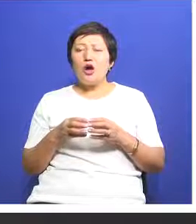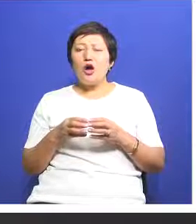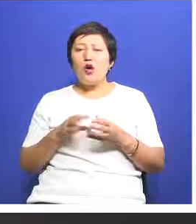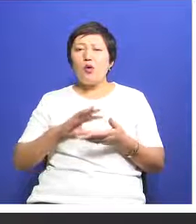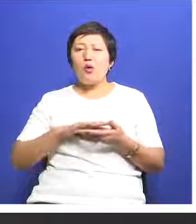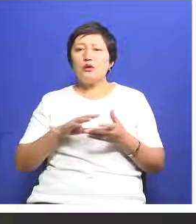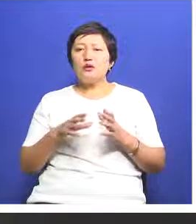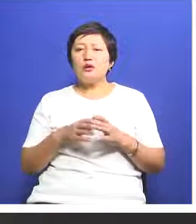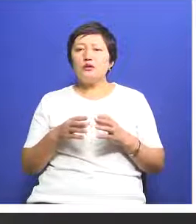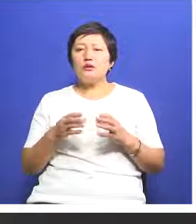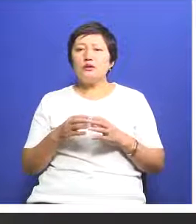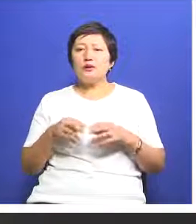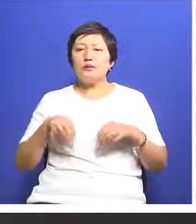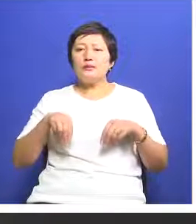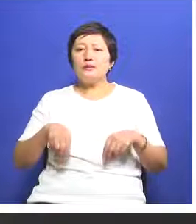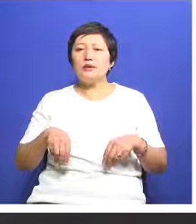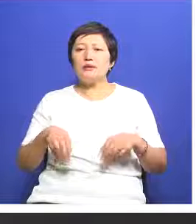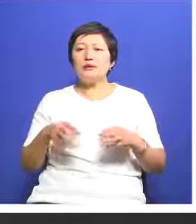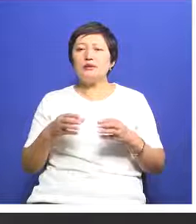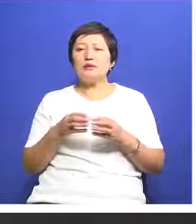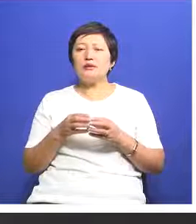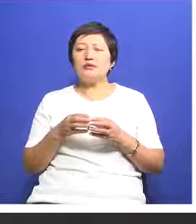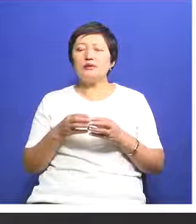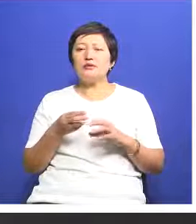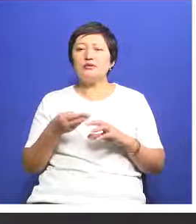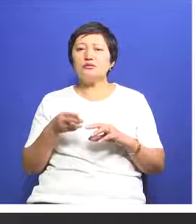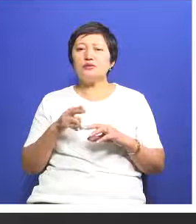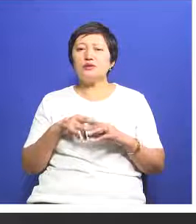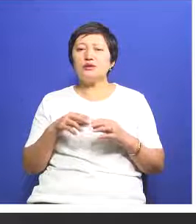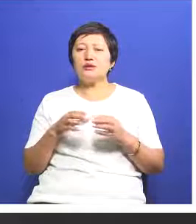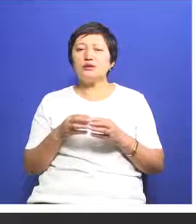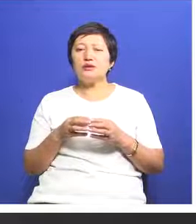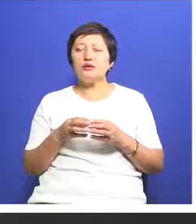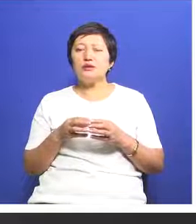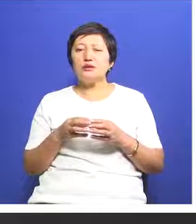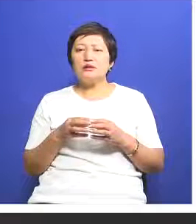колдоо табып отур. Мемлекеттик сатып алуу жумуштары